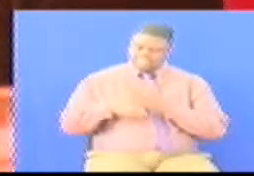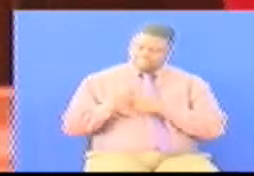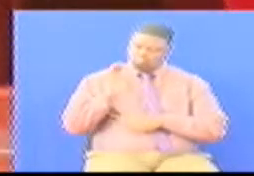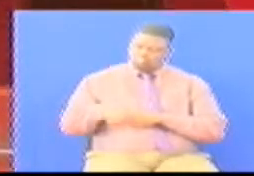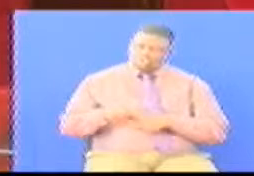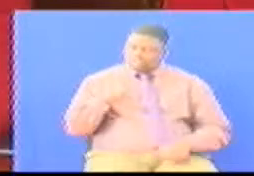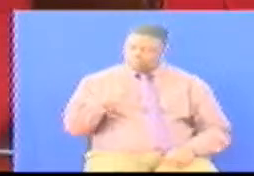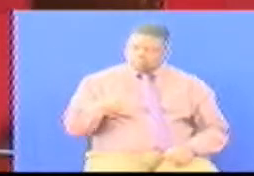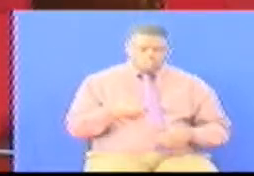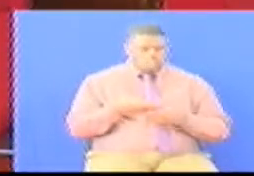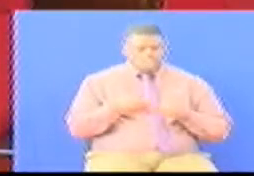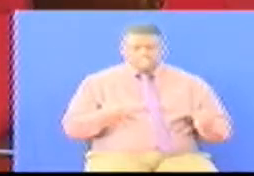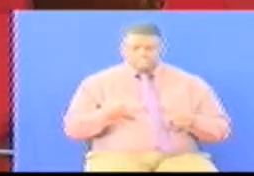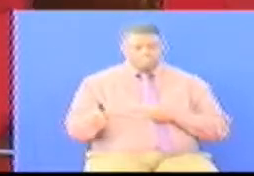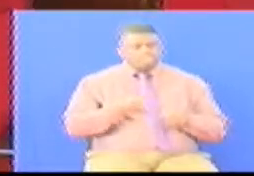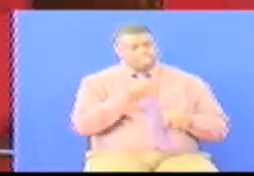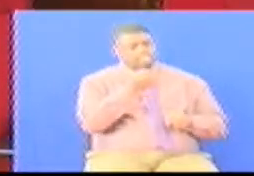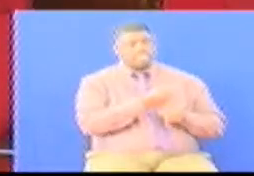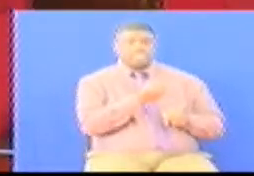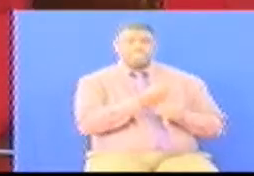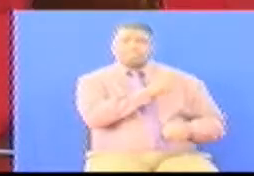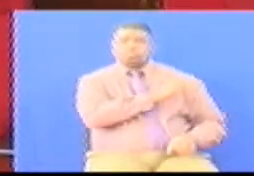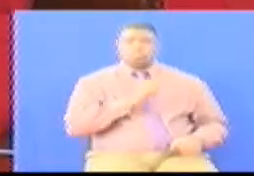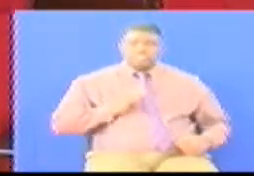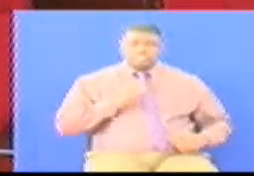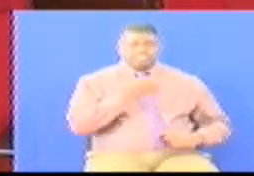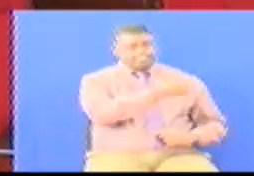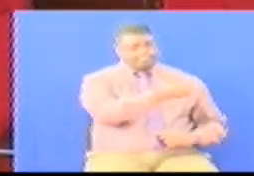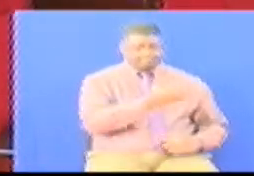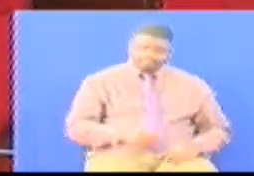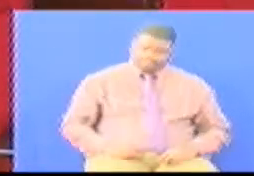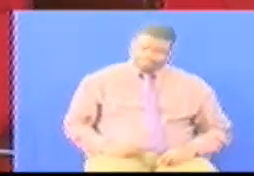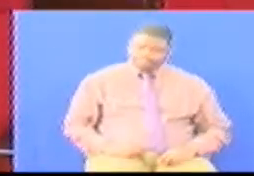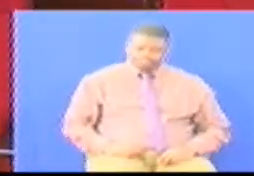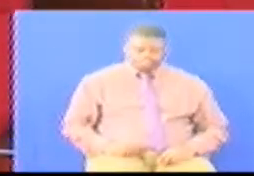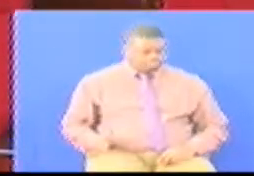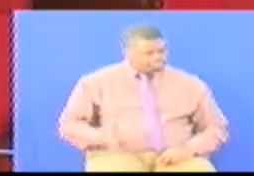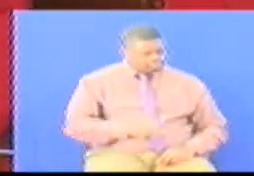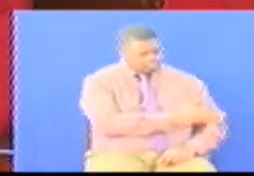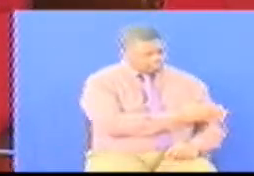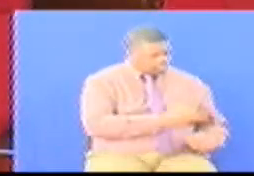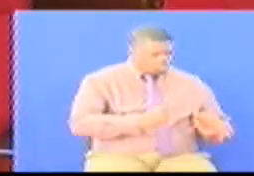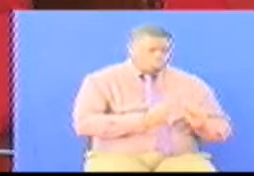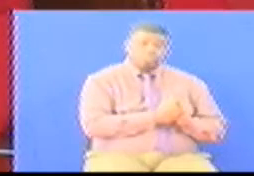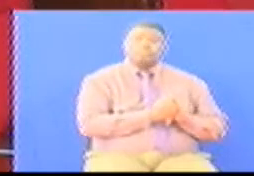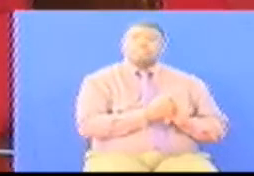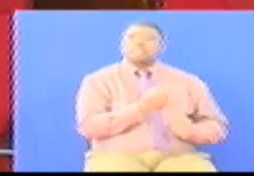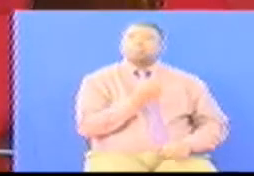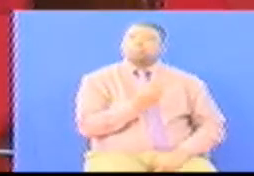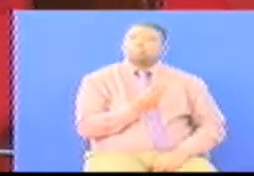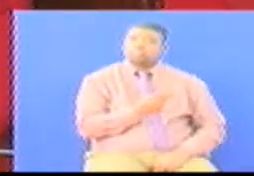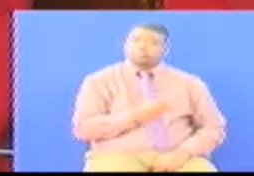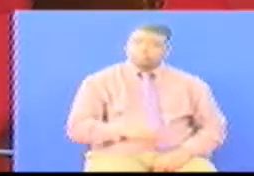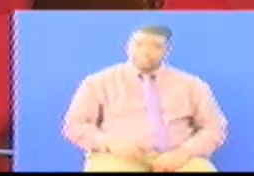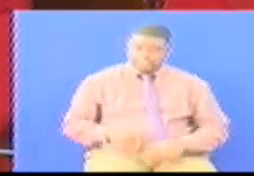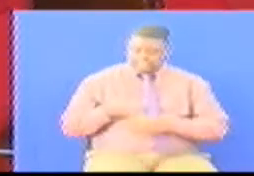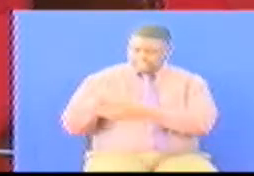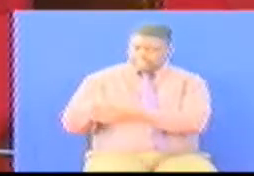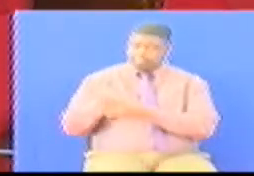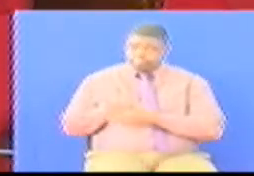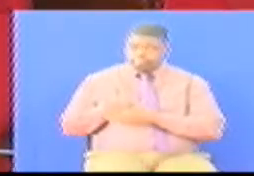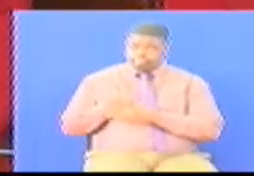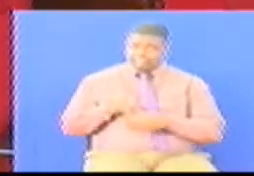hivyo kuathiri utendaji wa kazi wa bodi hizo. Hoja namba 13. Mheshimiwa Speaker, kampuni